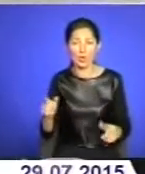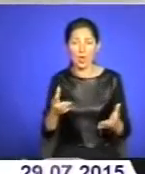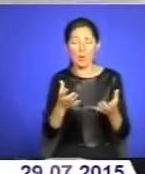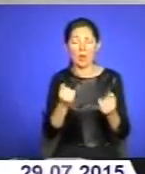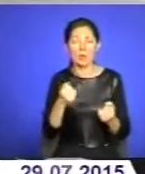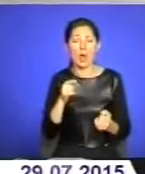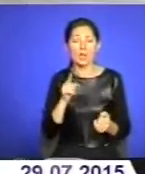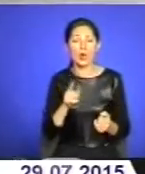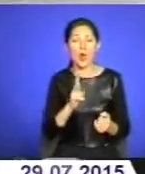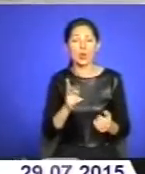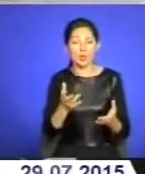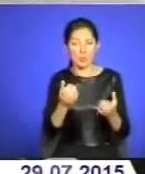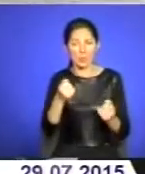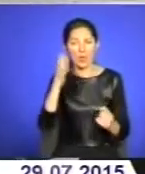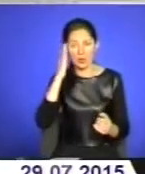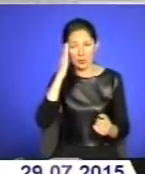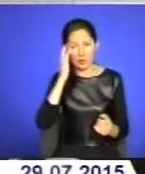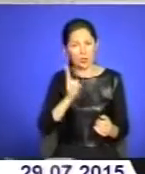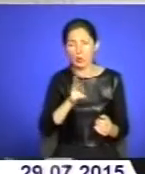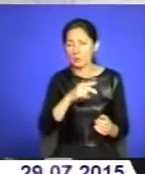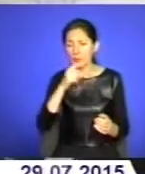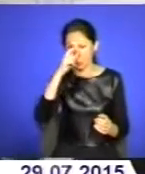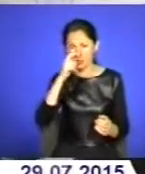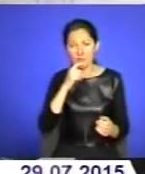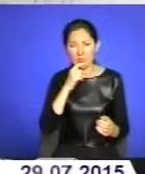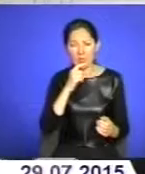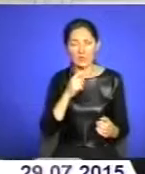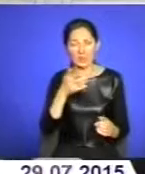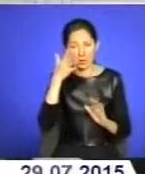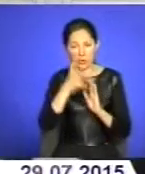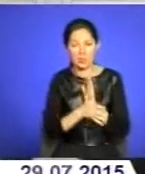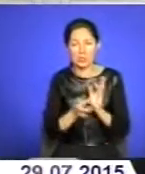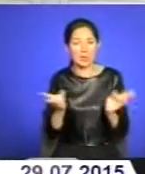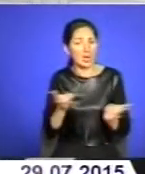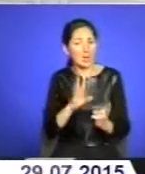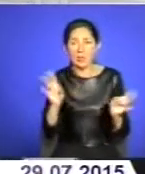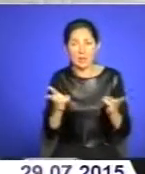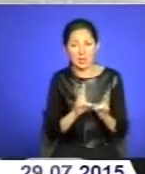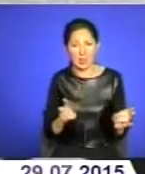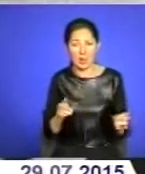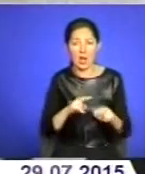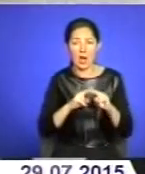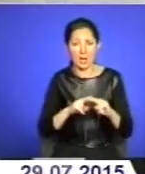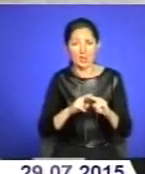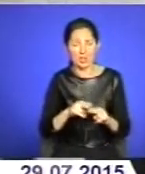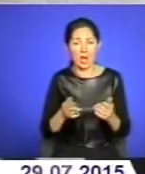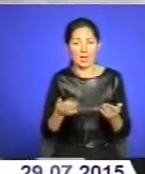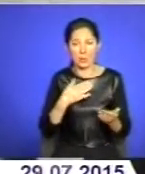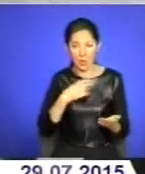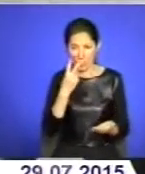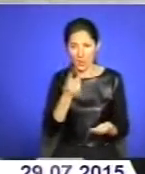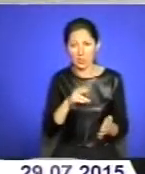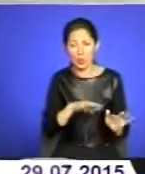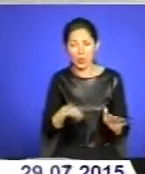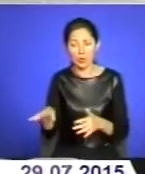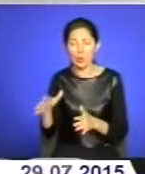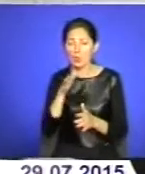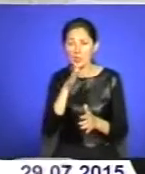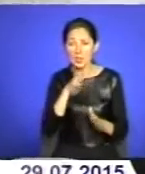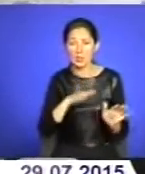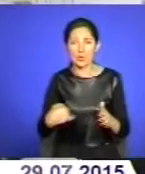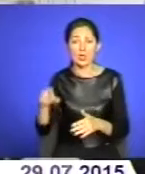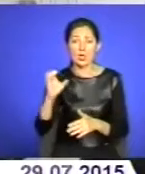його, хтось приймав свідомо, хтось несвідомо, розуміючи, чи потрібно, чи не потрібно воно. Але ми бачимо, що пройшов час, пройшли